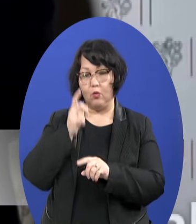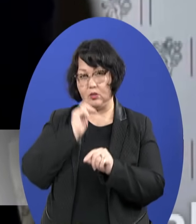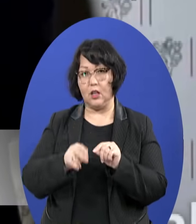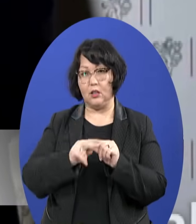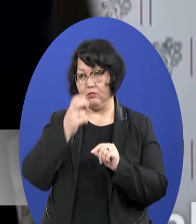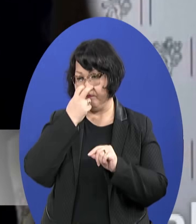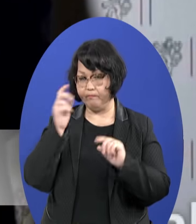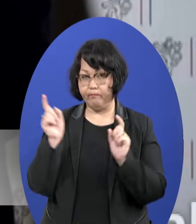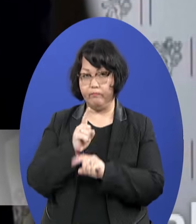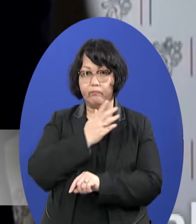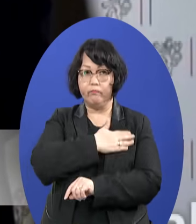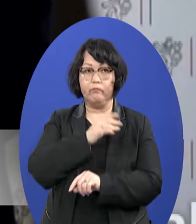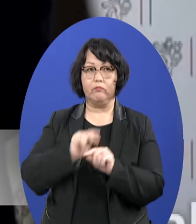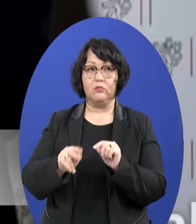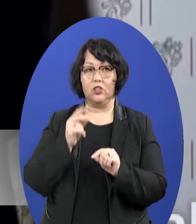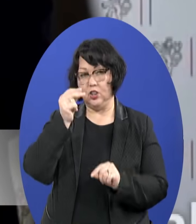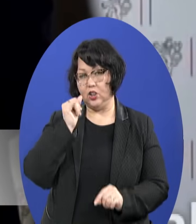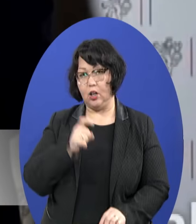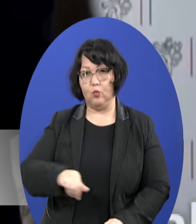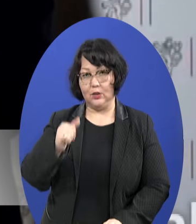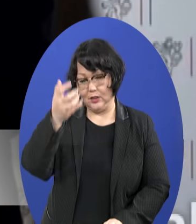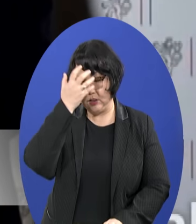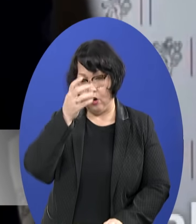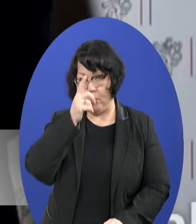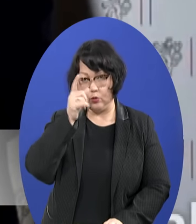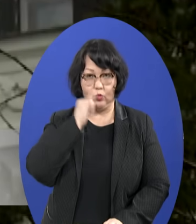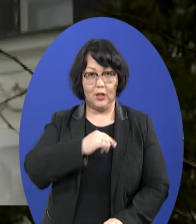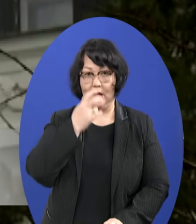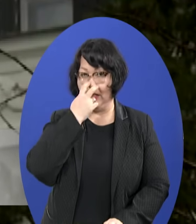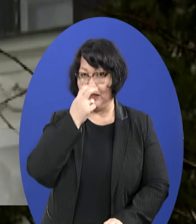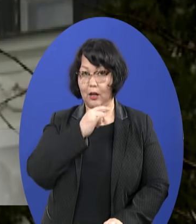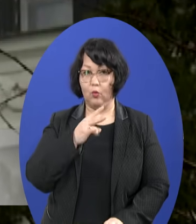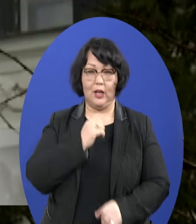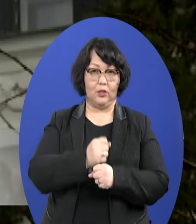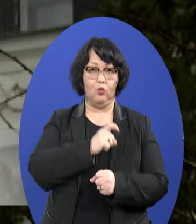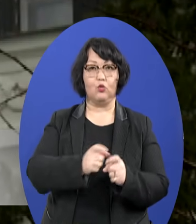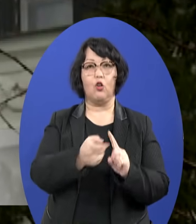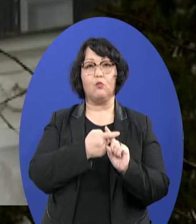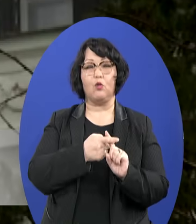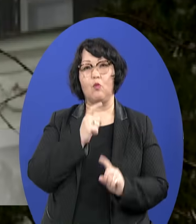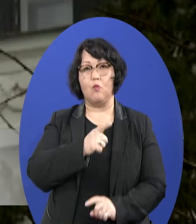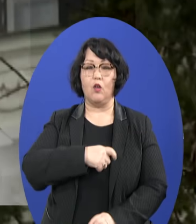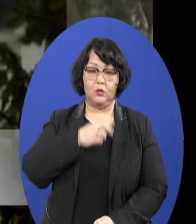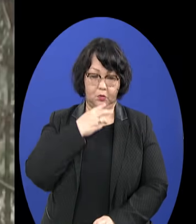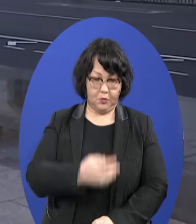мэдгдсэн юм. Харин Чехийн засгийн газрын хувьд энэ хэрэгт Оросын тагнуулын тусгай албатай холбоотой гэж мэдгдэж байгаа маа.